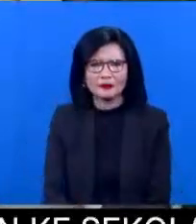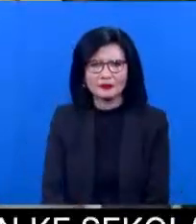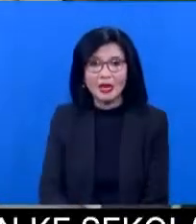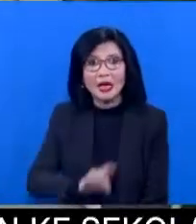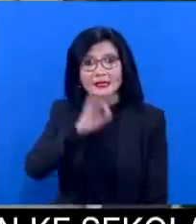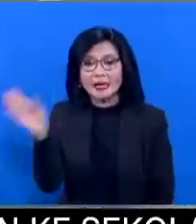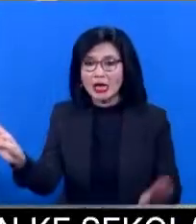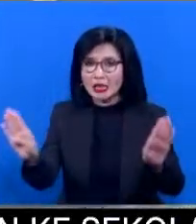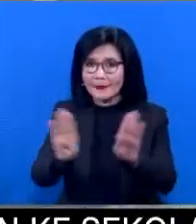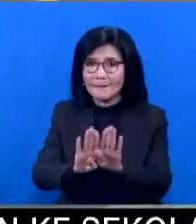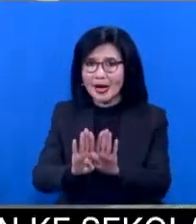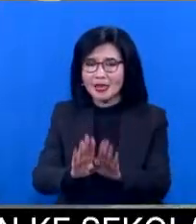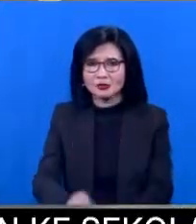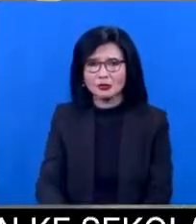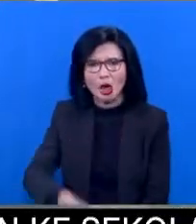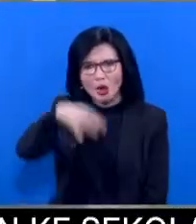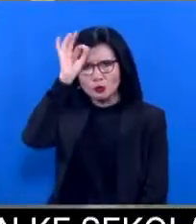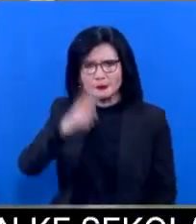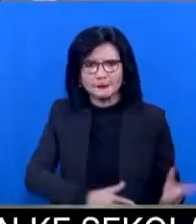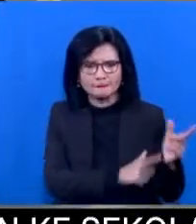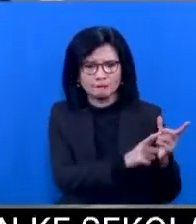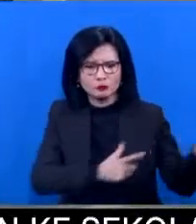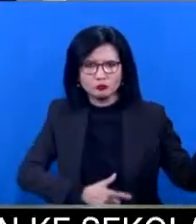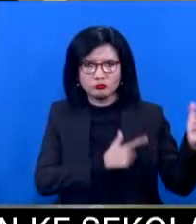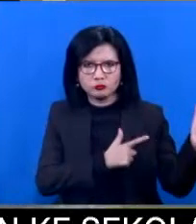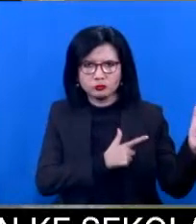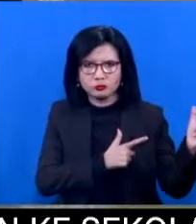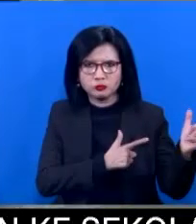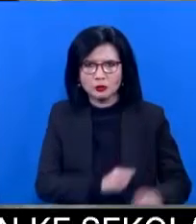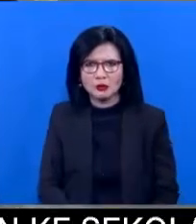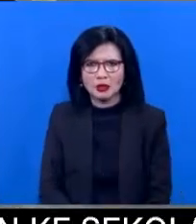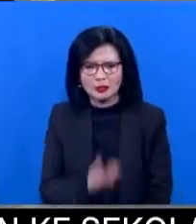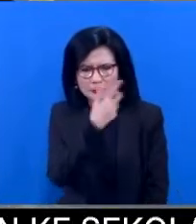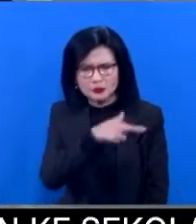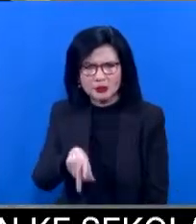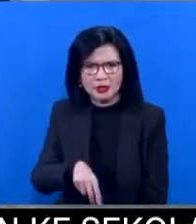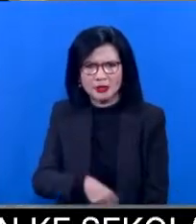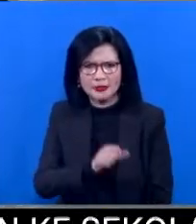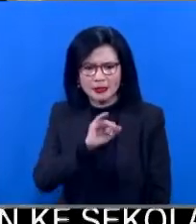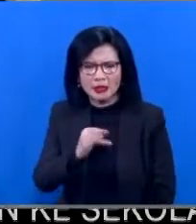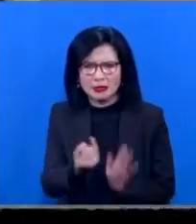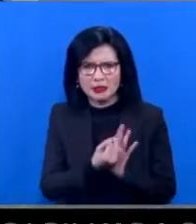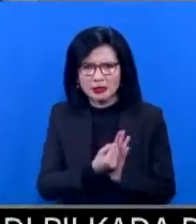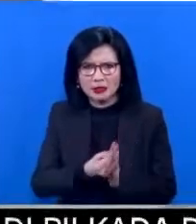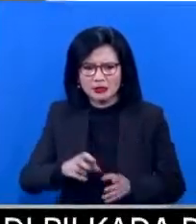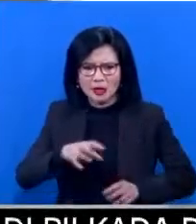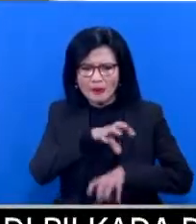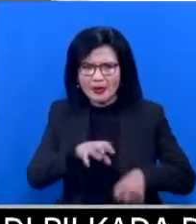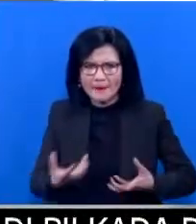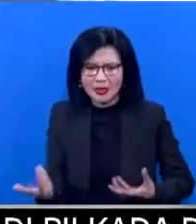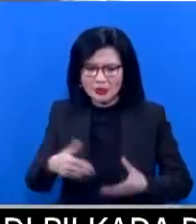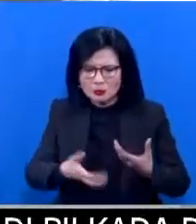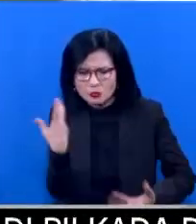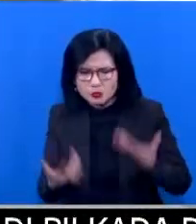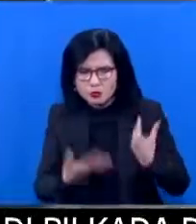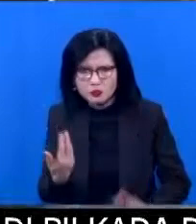Selain menutup gerbang utama, polisi bersenjata laras panjang juga membatasi dan memeriksa identitas serta barang bawaan pengunjung yang akan masuk